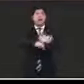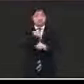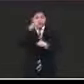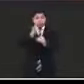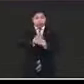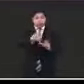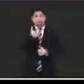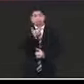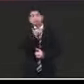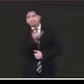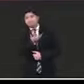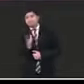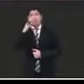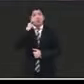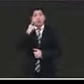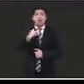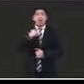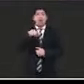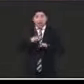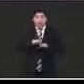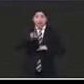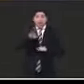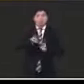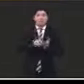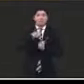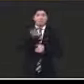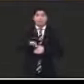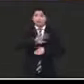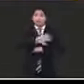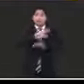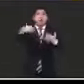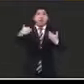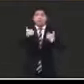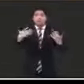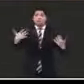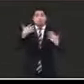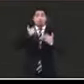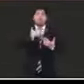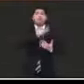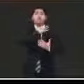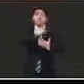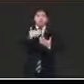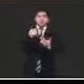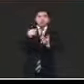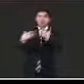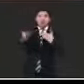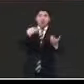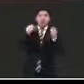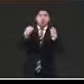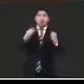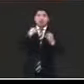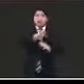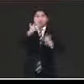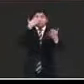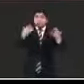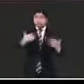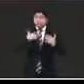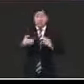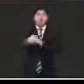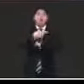ayrılışımıza kadar attığımız her adımda bizleri muhabbetle bağrına basan